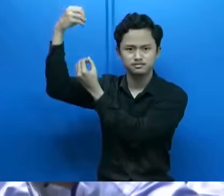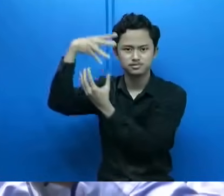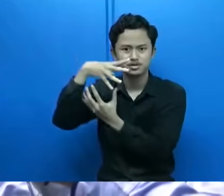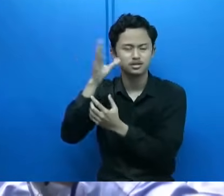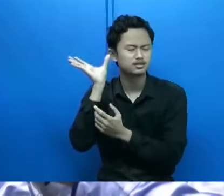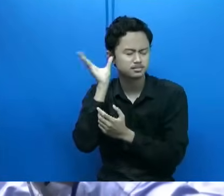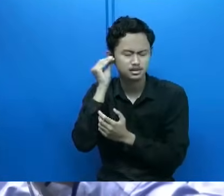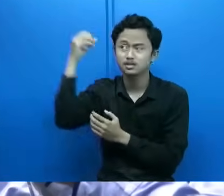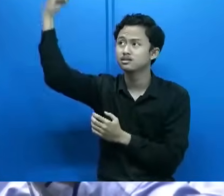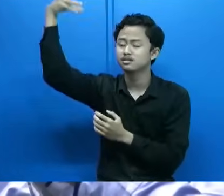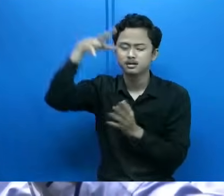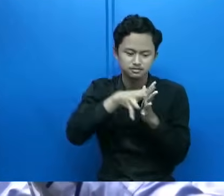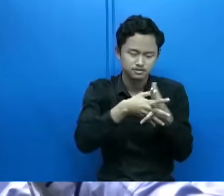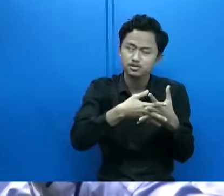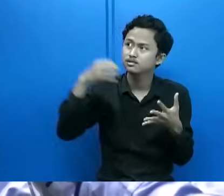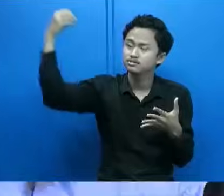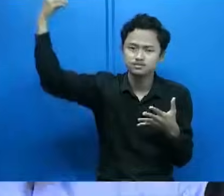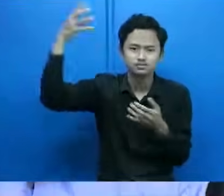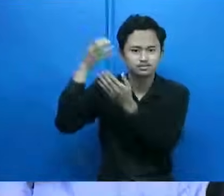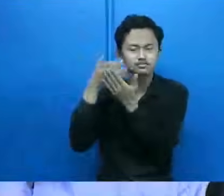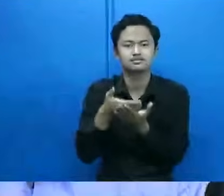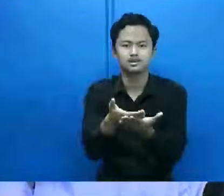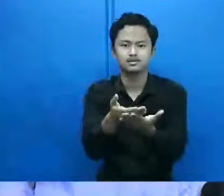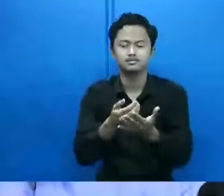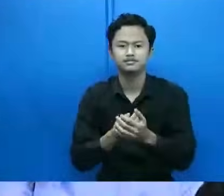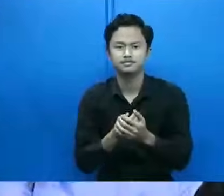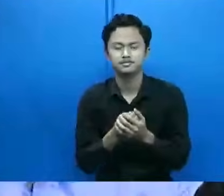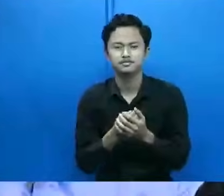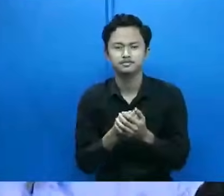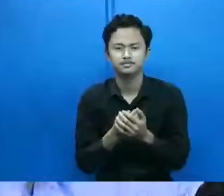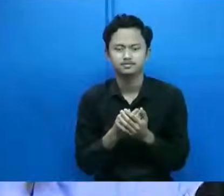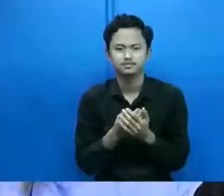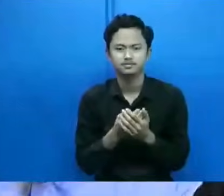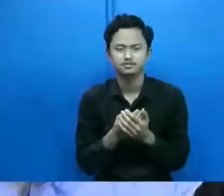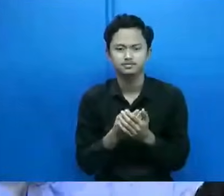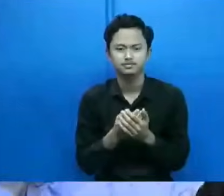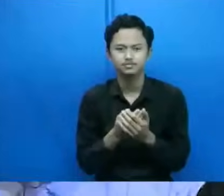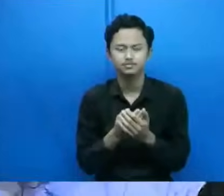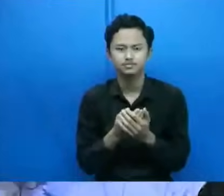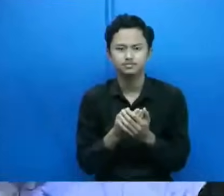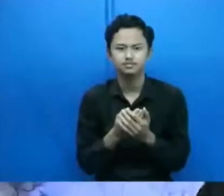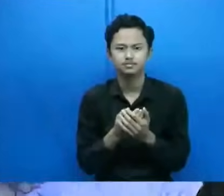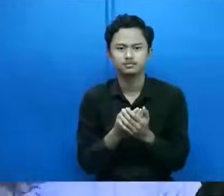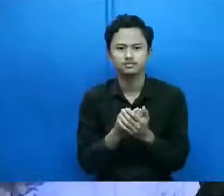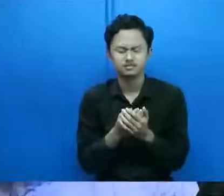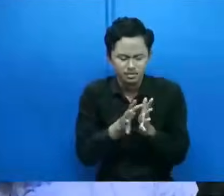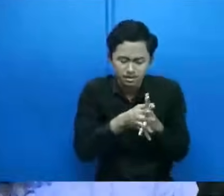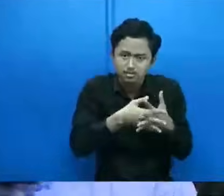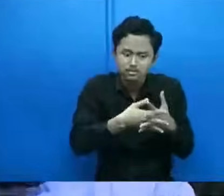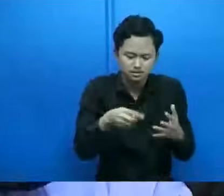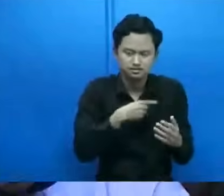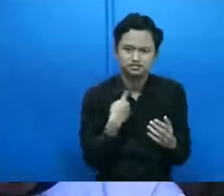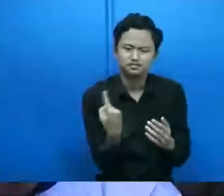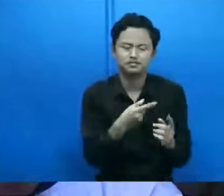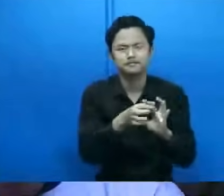kami dengan cahaya Al-Quran. Ij'alil Al-Quran ya Allah sahiban lana fid dunya wa syafi'an lana fil akhirah. Jadikan Al-Quran sebagai sahabat kami